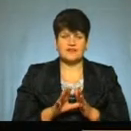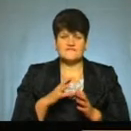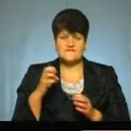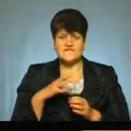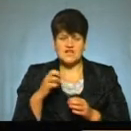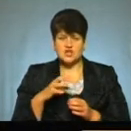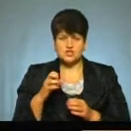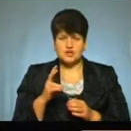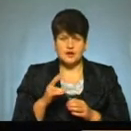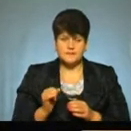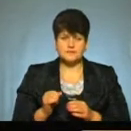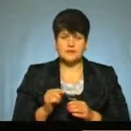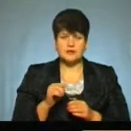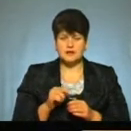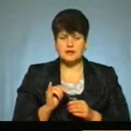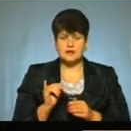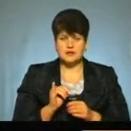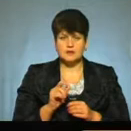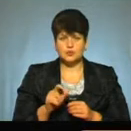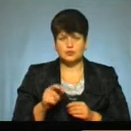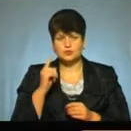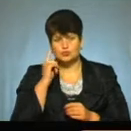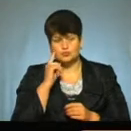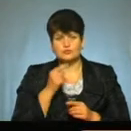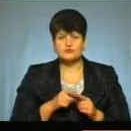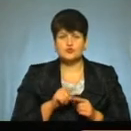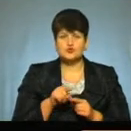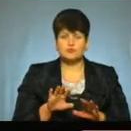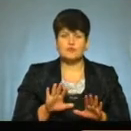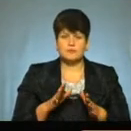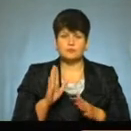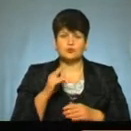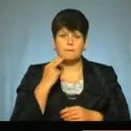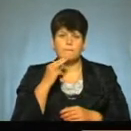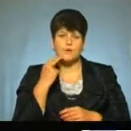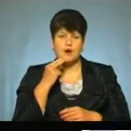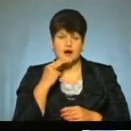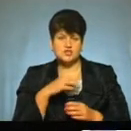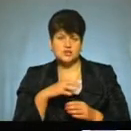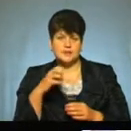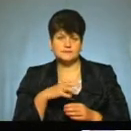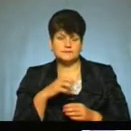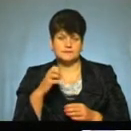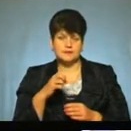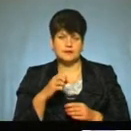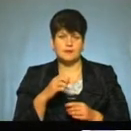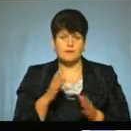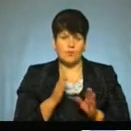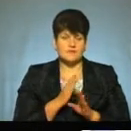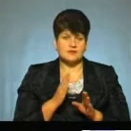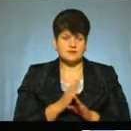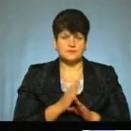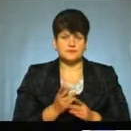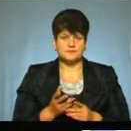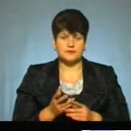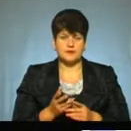витяжка така. І, мешканці думають, що в такому випадку буде покращений повітрообмін в квартирі.